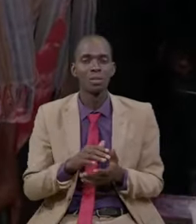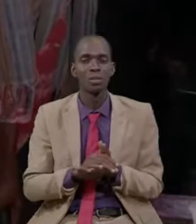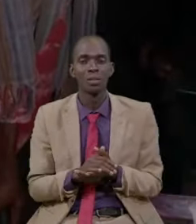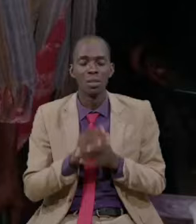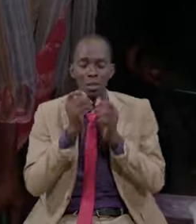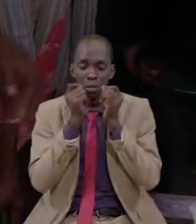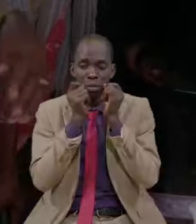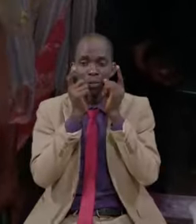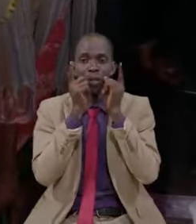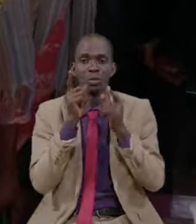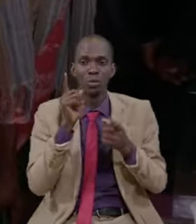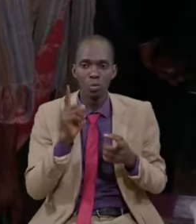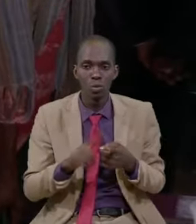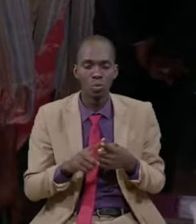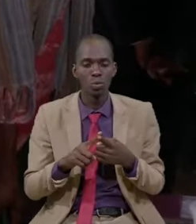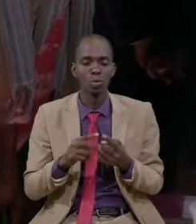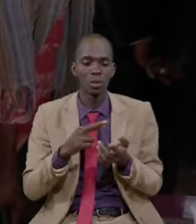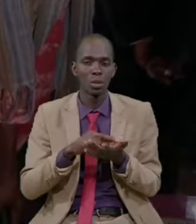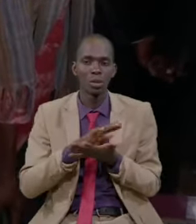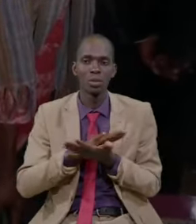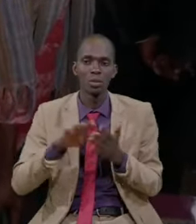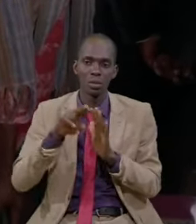Réveille-les à la justice.